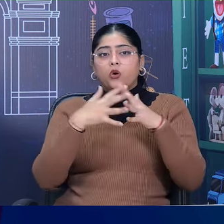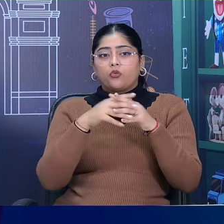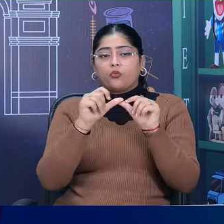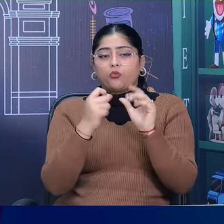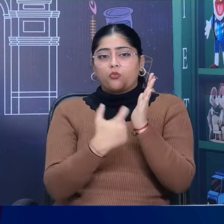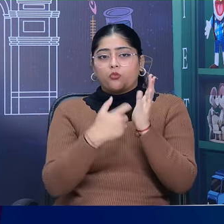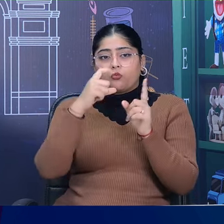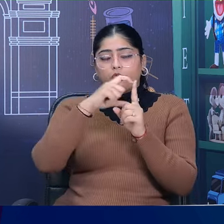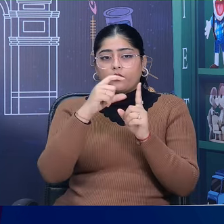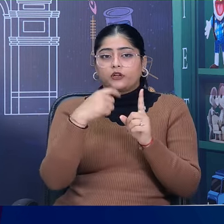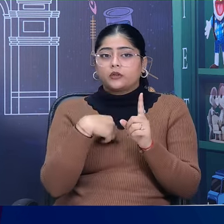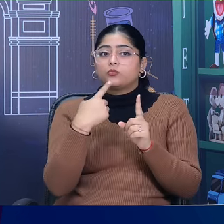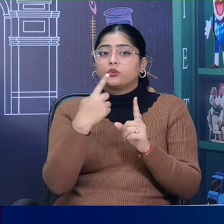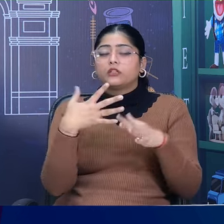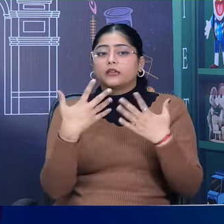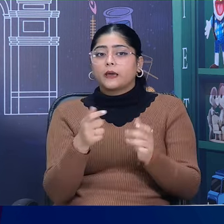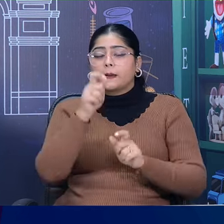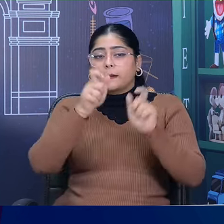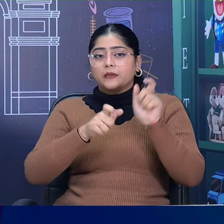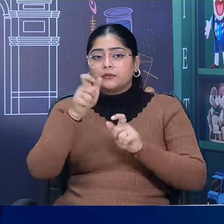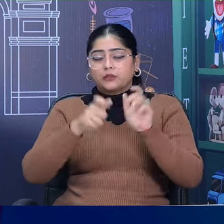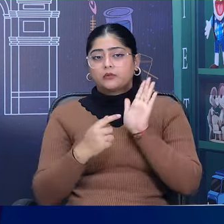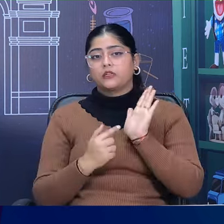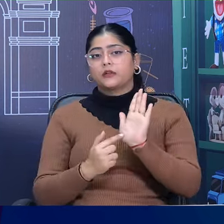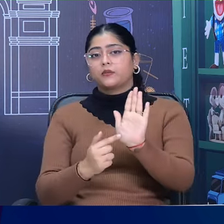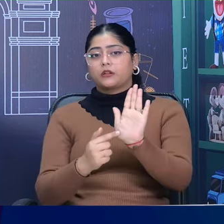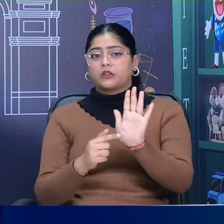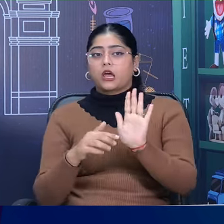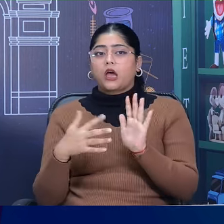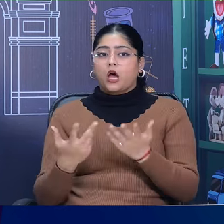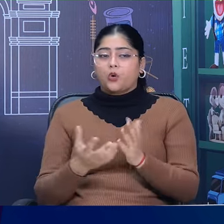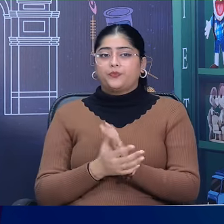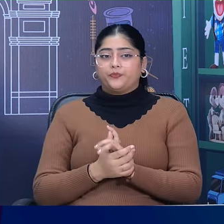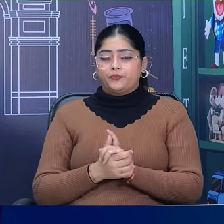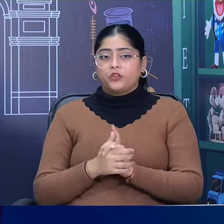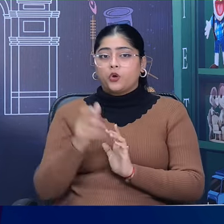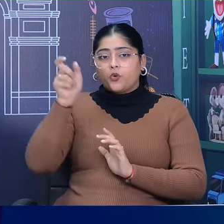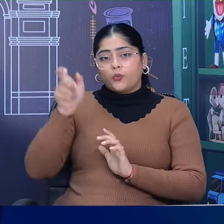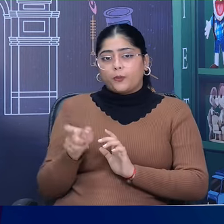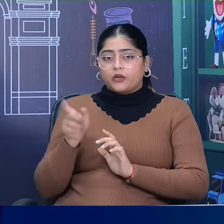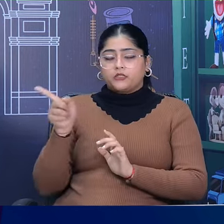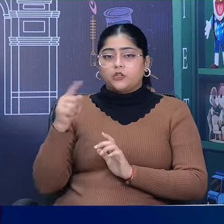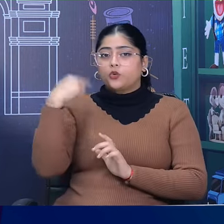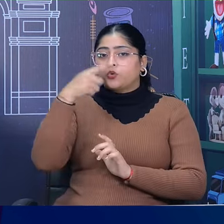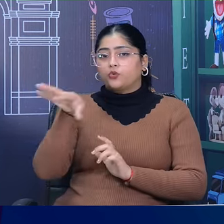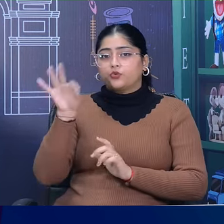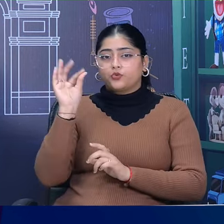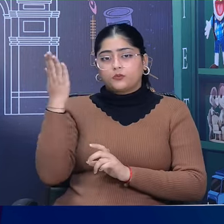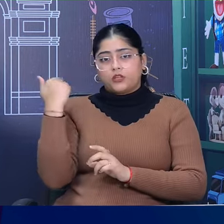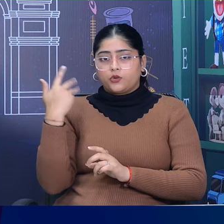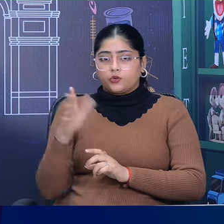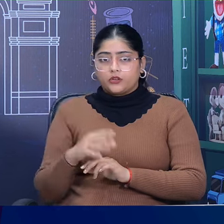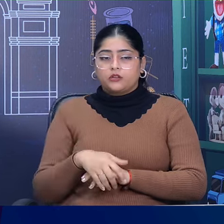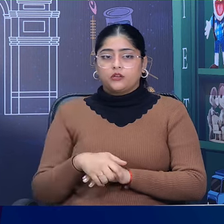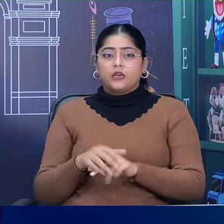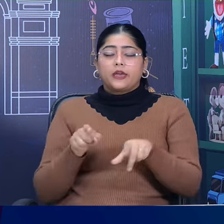रिप्रेजेंटेटिव भी कहते हैं ठीक है उस पूरे वर्ड के लोगों का रिप्रेजेंटेशन वो व्यक्ति करेगा कल को अगर उस वर्ड में